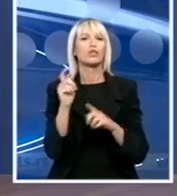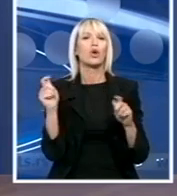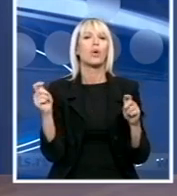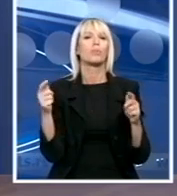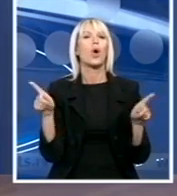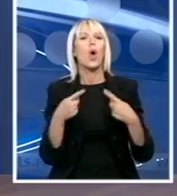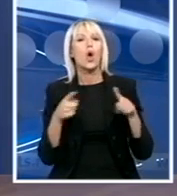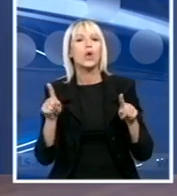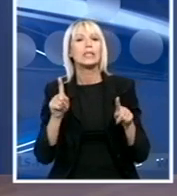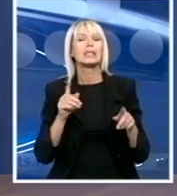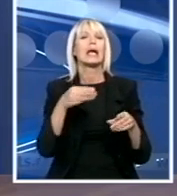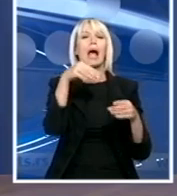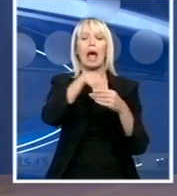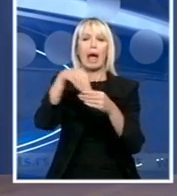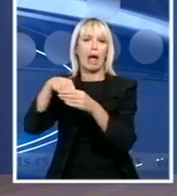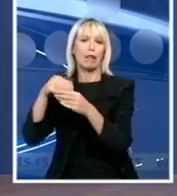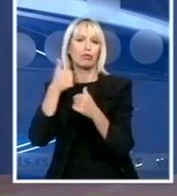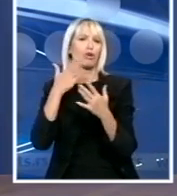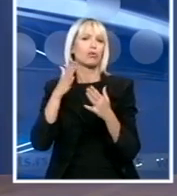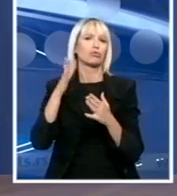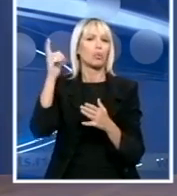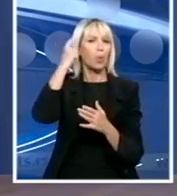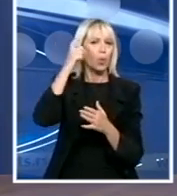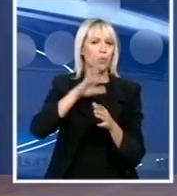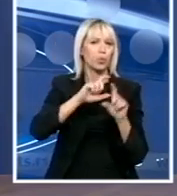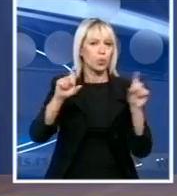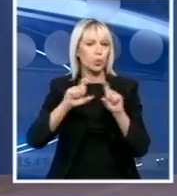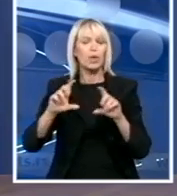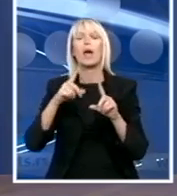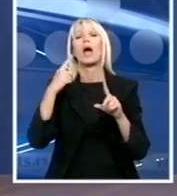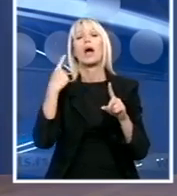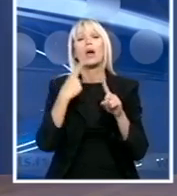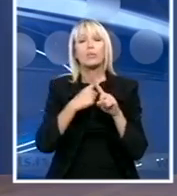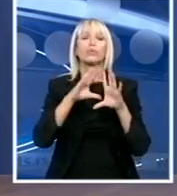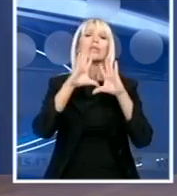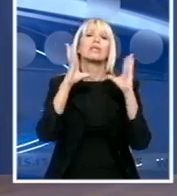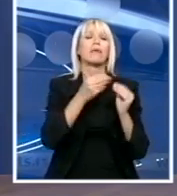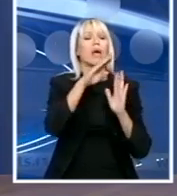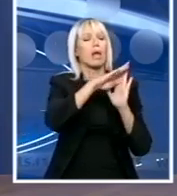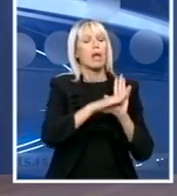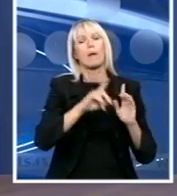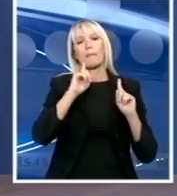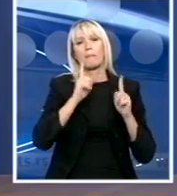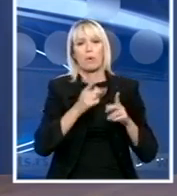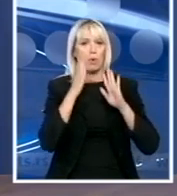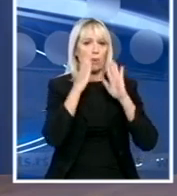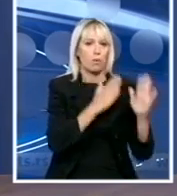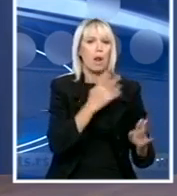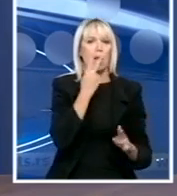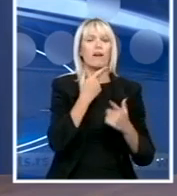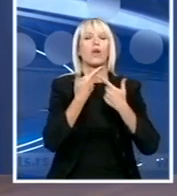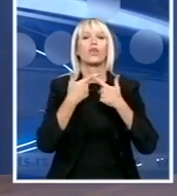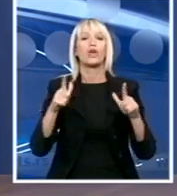kulture, uz sva ograničenja kojih se moraju strogo pridržavati. Dozvoljeno je prisustvo